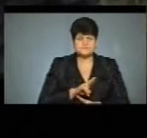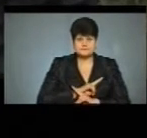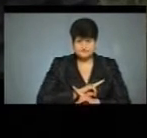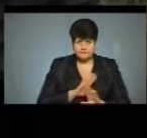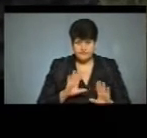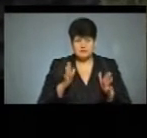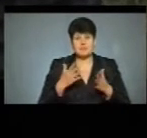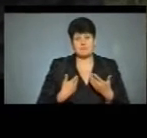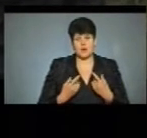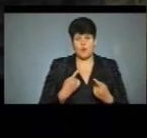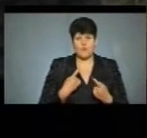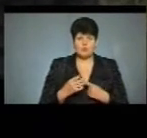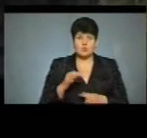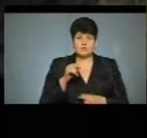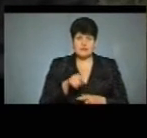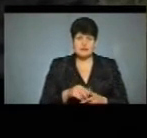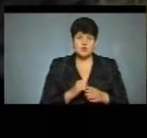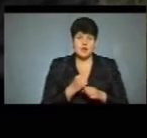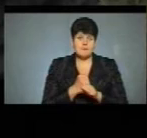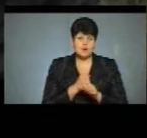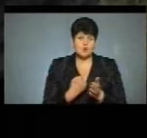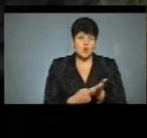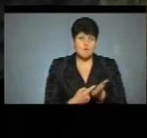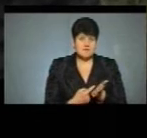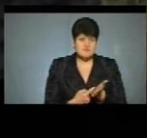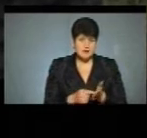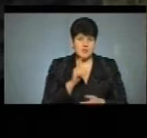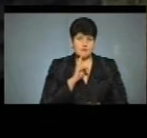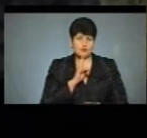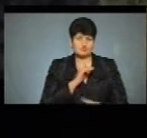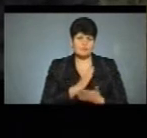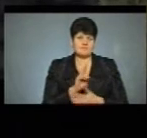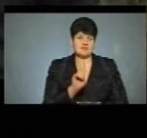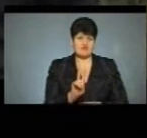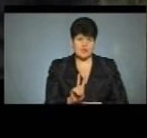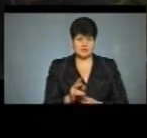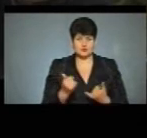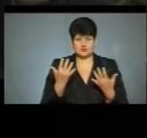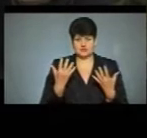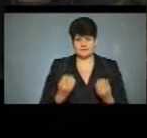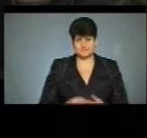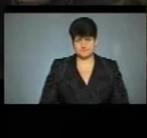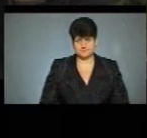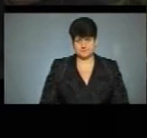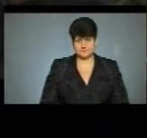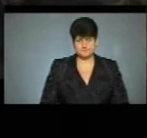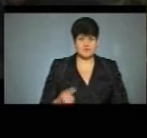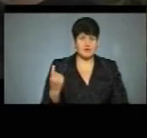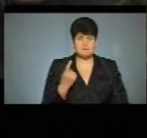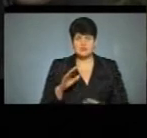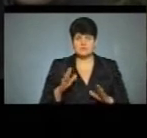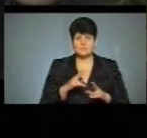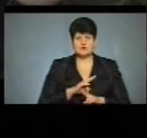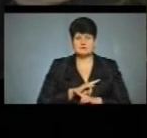але ми говоримо про те, що лабораторно підтверджених, із них поки що ми маємо два на сьогоднішній день. Перший випадок